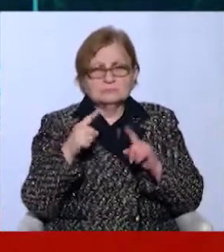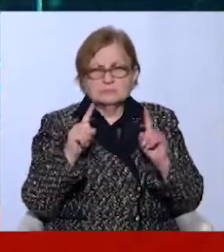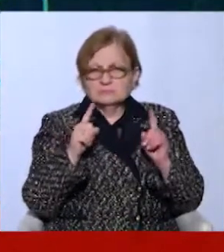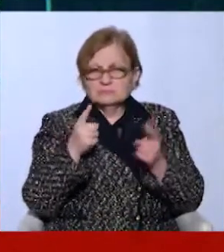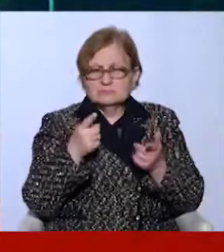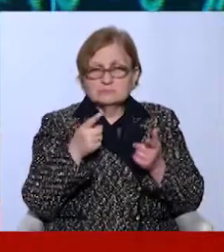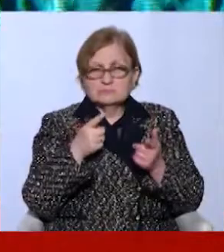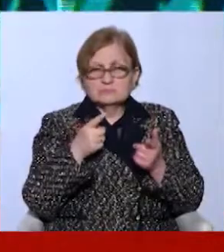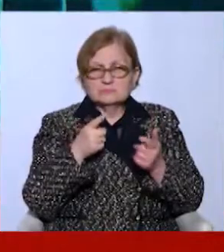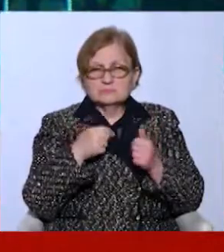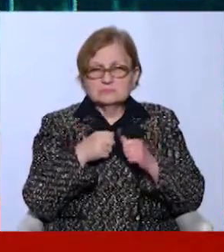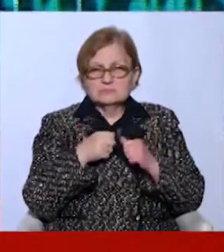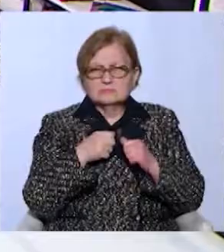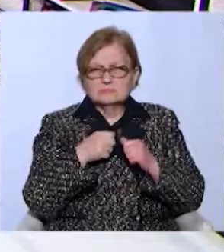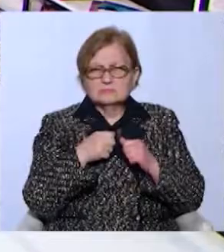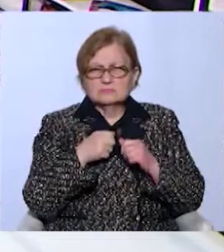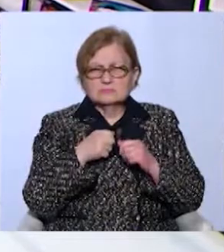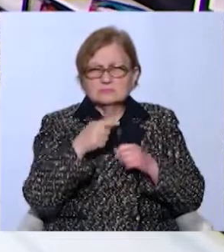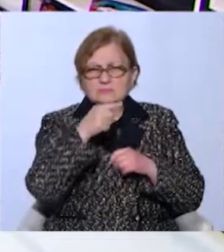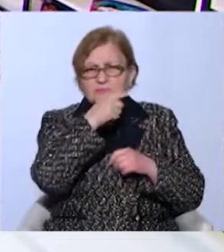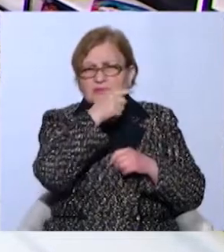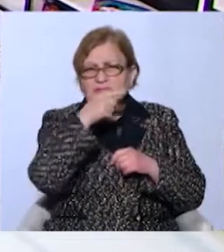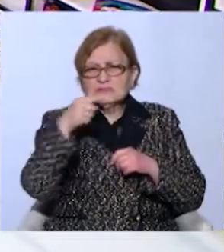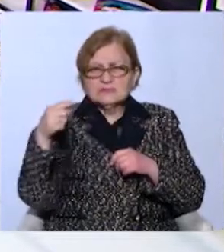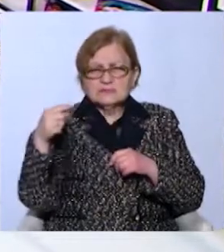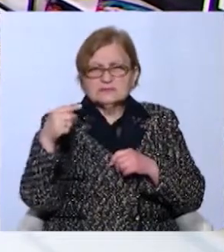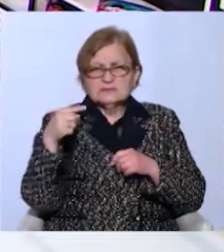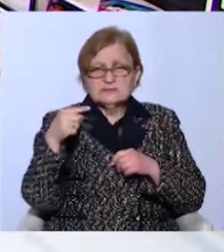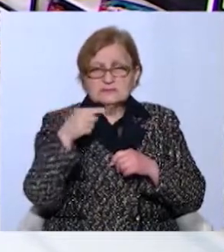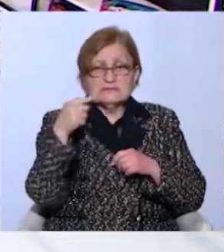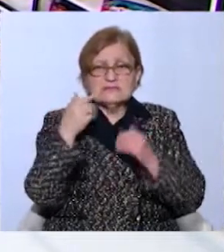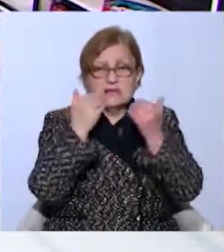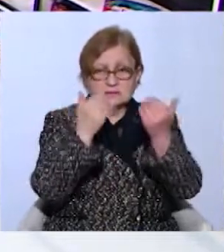აქ დარქმეული სახელი წილადის ძირითადი თვისება.